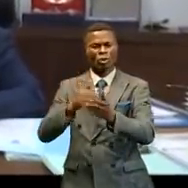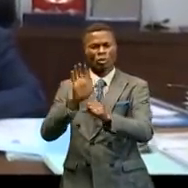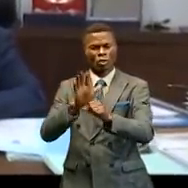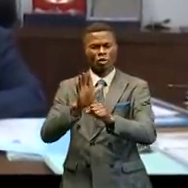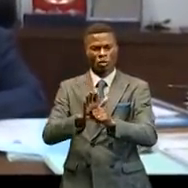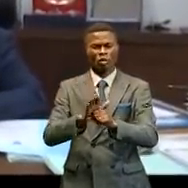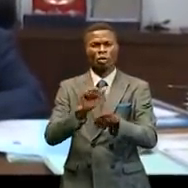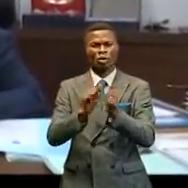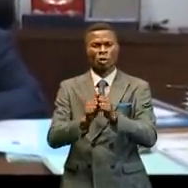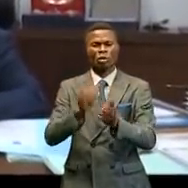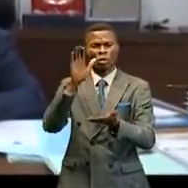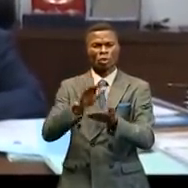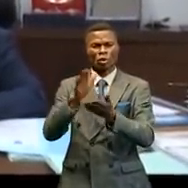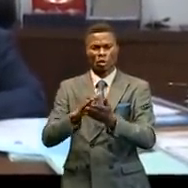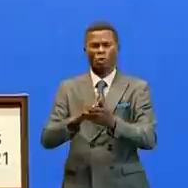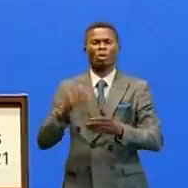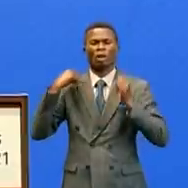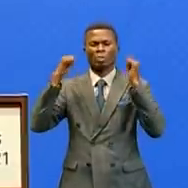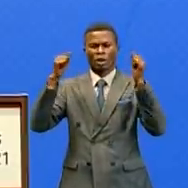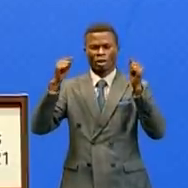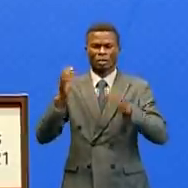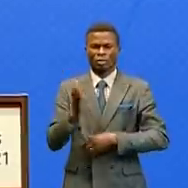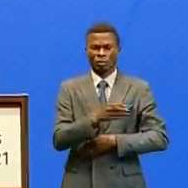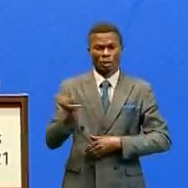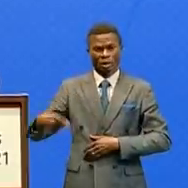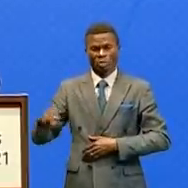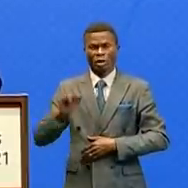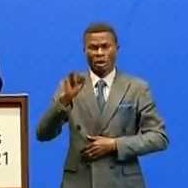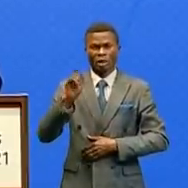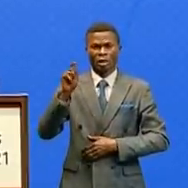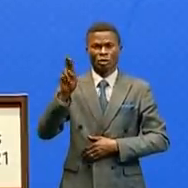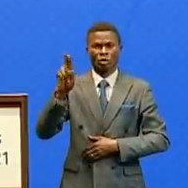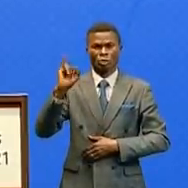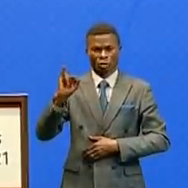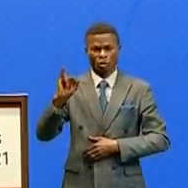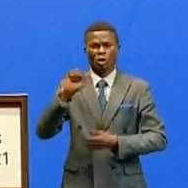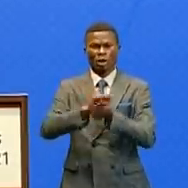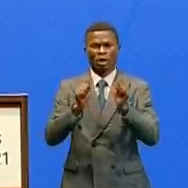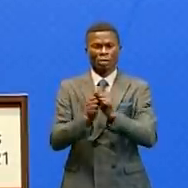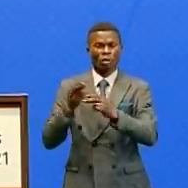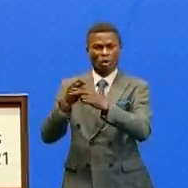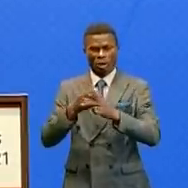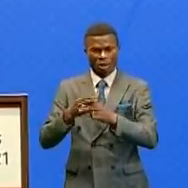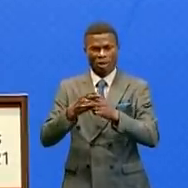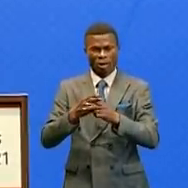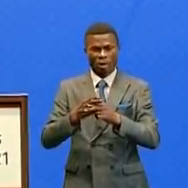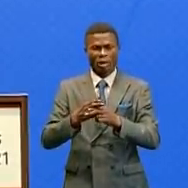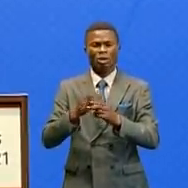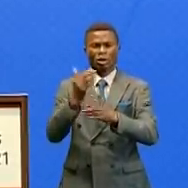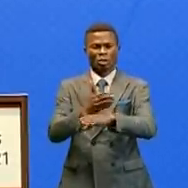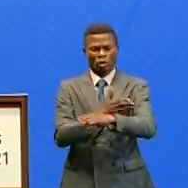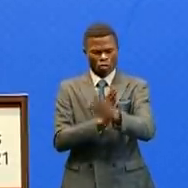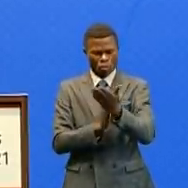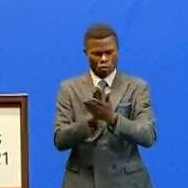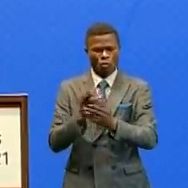d'enregistrer des redditions de miliciens. En province de l'Ituri, la situation sécuritaire est suivie